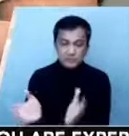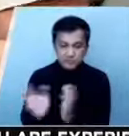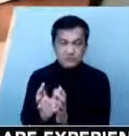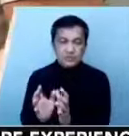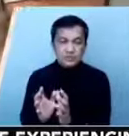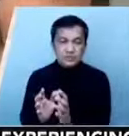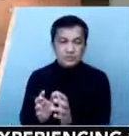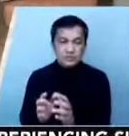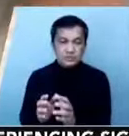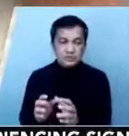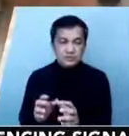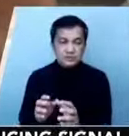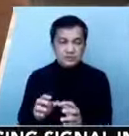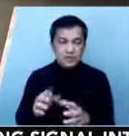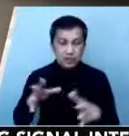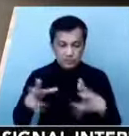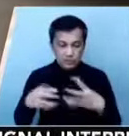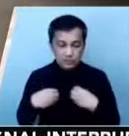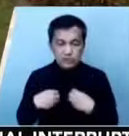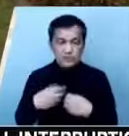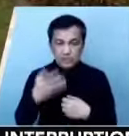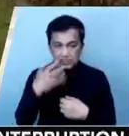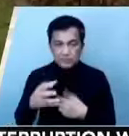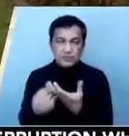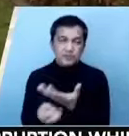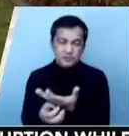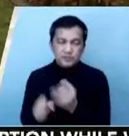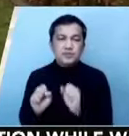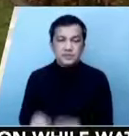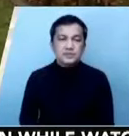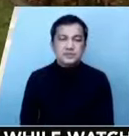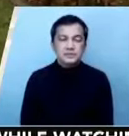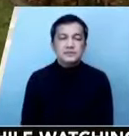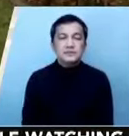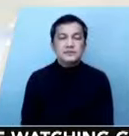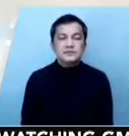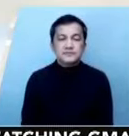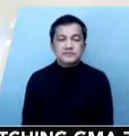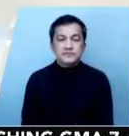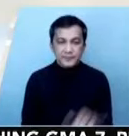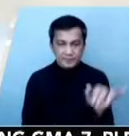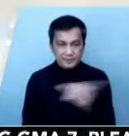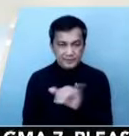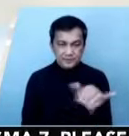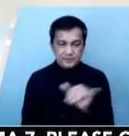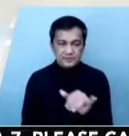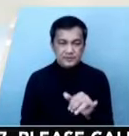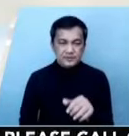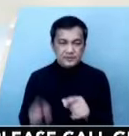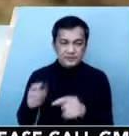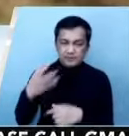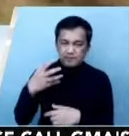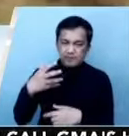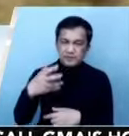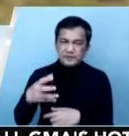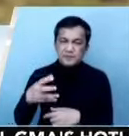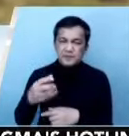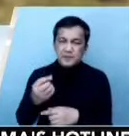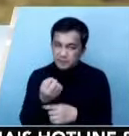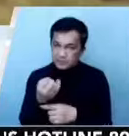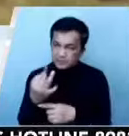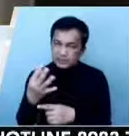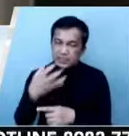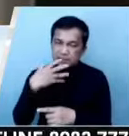niya yung heat para makaluto, pwede po. Ganito ang mga panukat ng init sa Pag-asa Science Garden sa